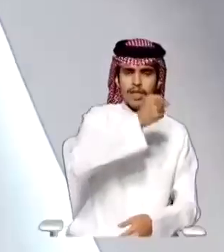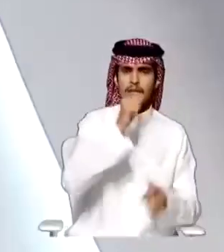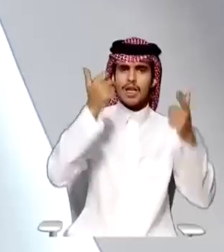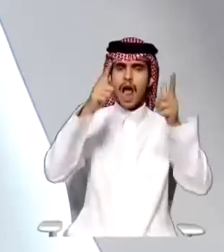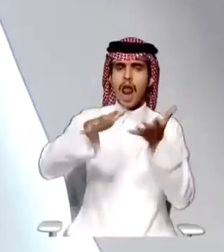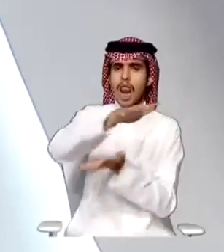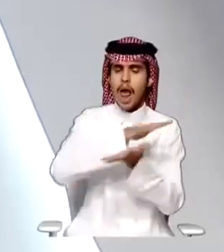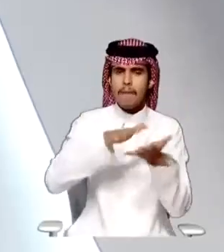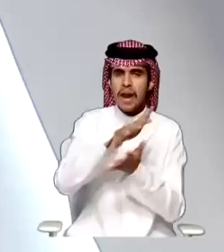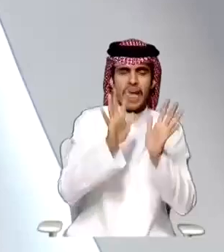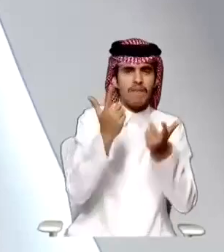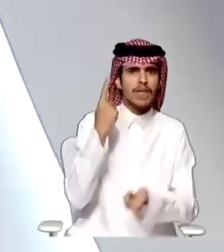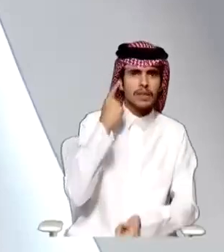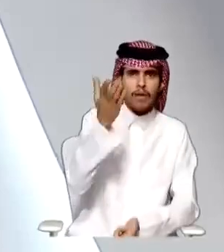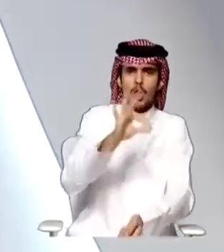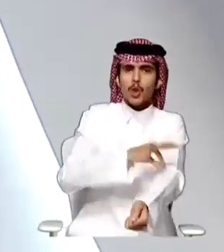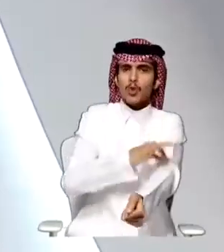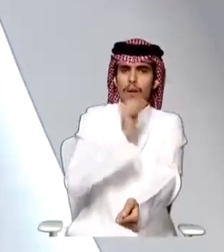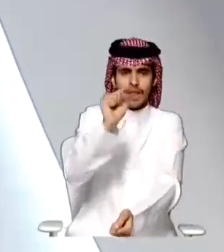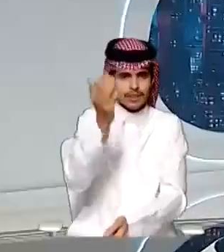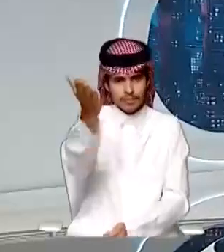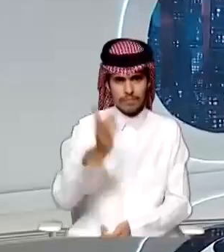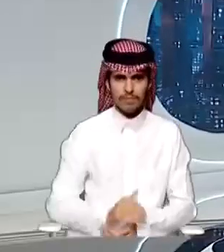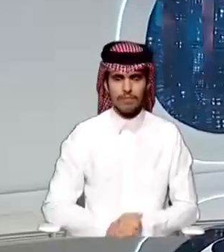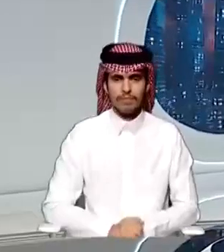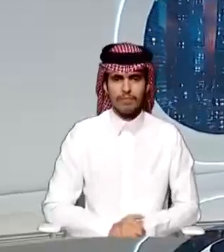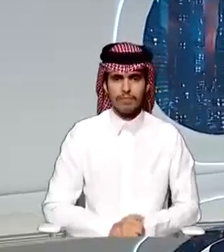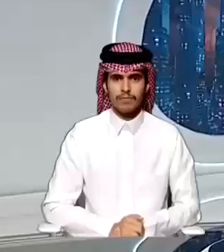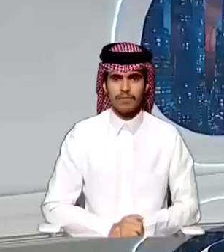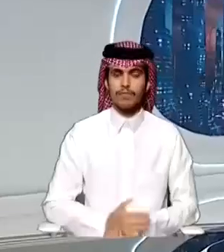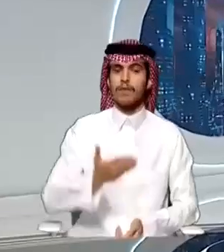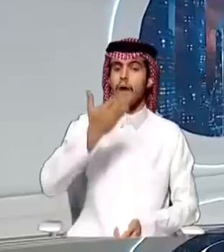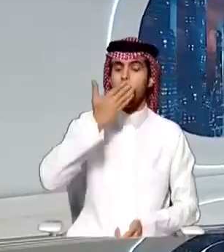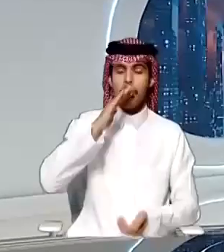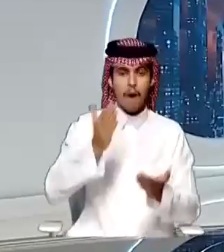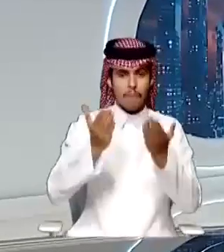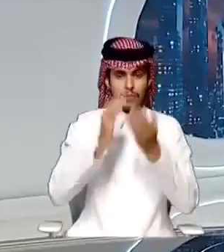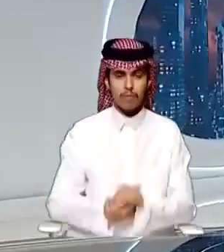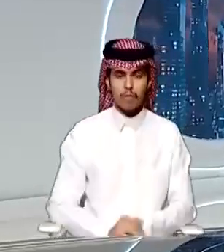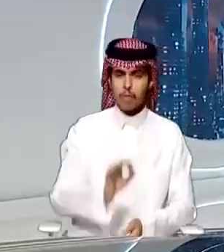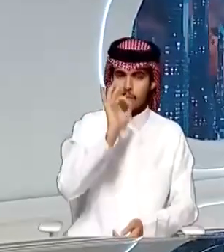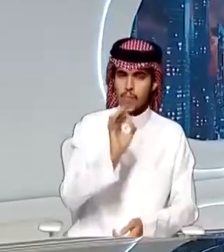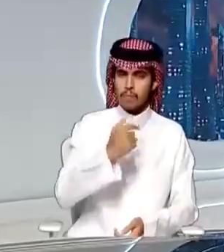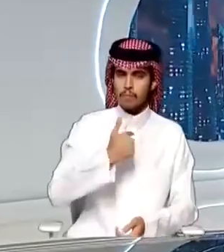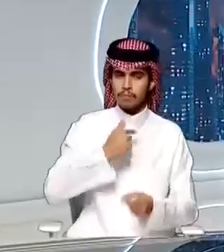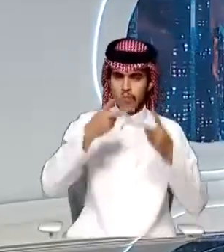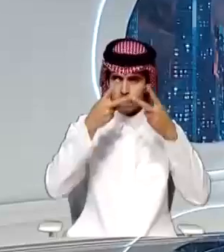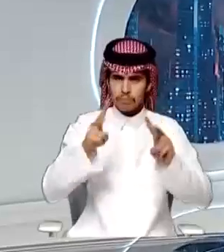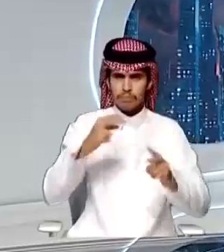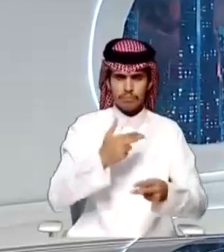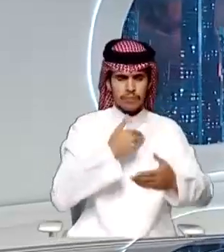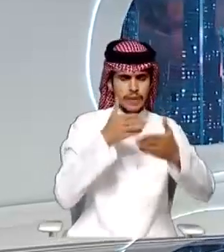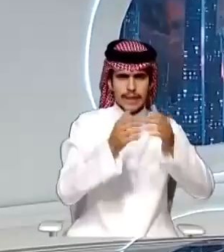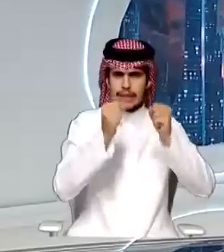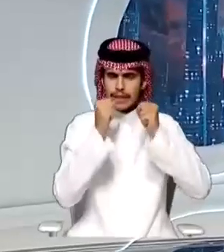منك عن هالتجربه الحمد لله في البدايه كان واجهت صعوبات كثيره اولا